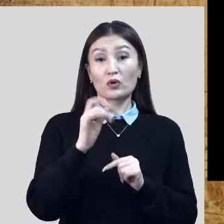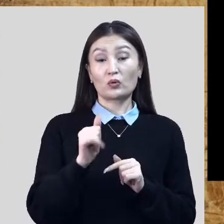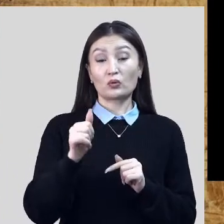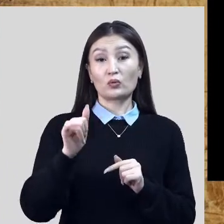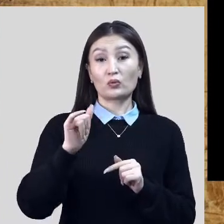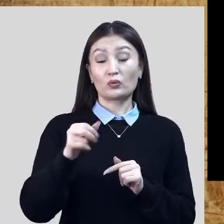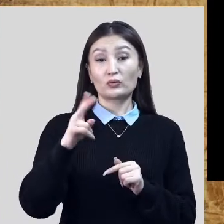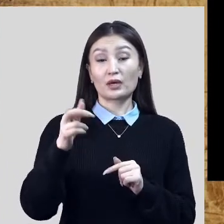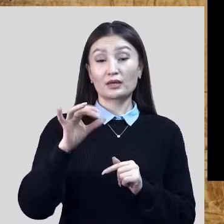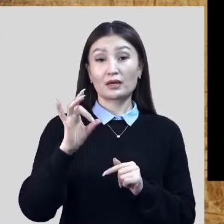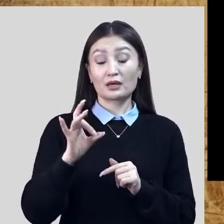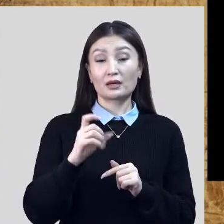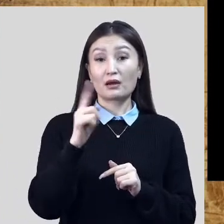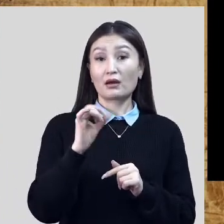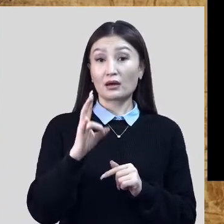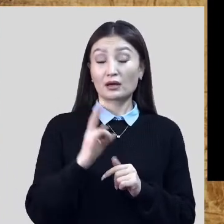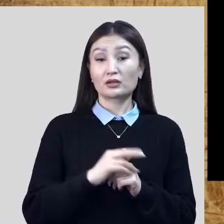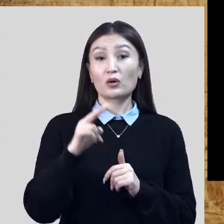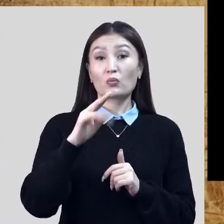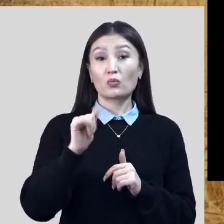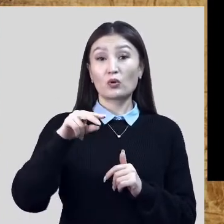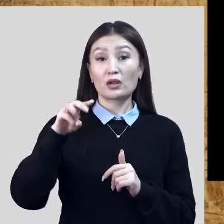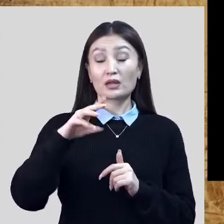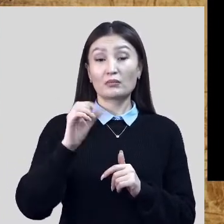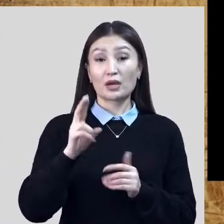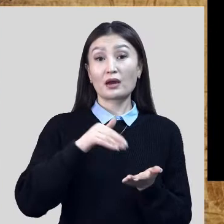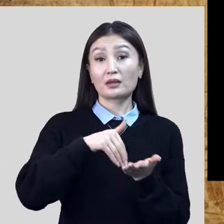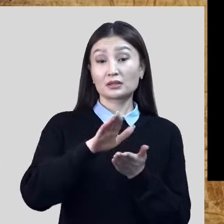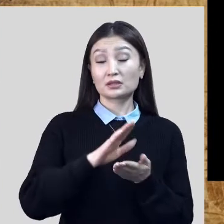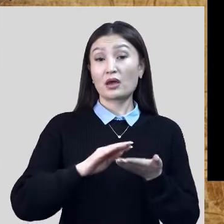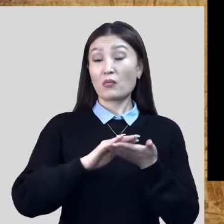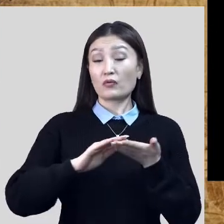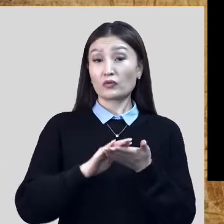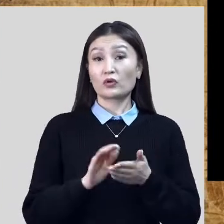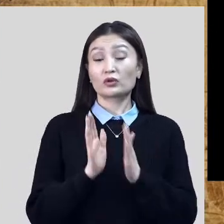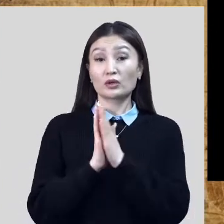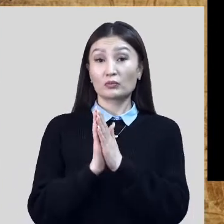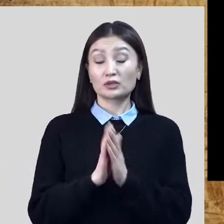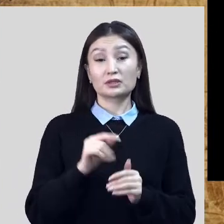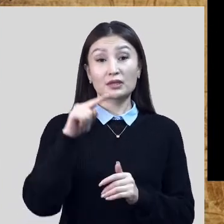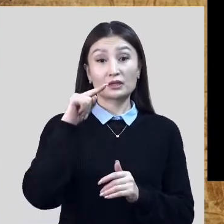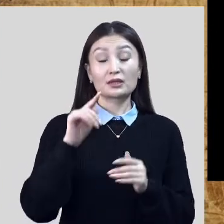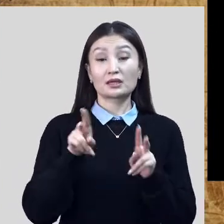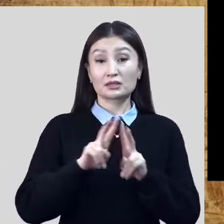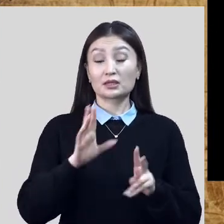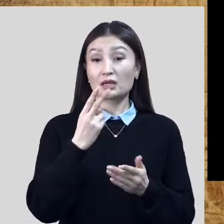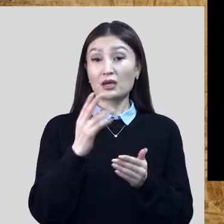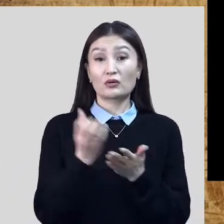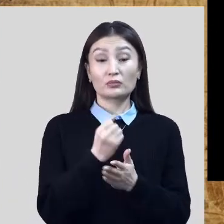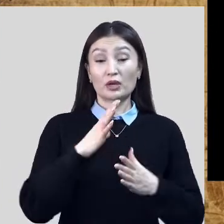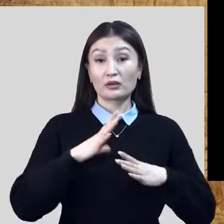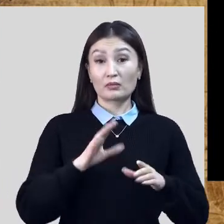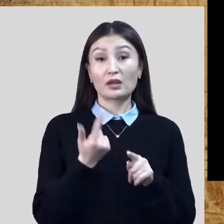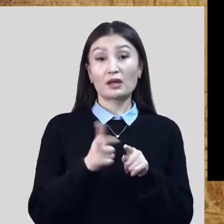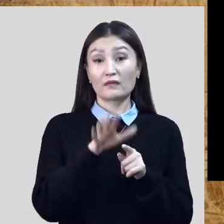Худаяр-хана, так как он был тимуридом. Пулатбек отказался. Повторная делегация кыргызов также не имела успеха. В это